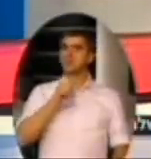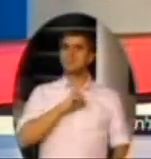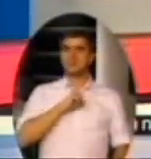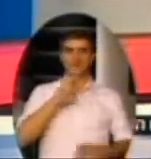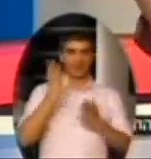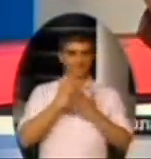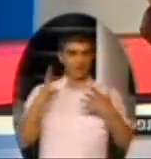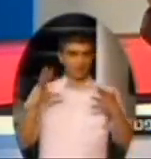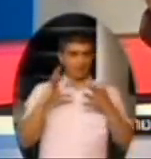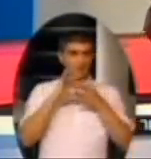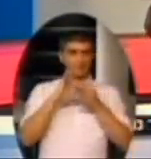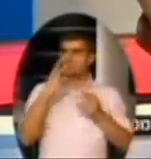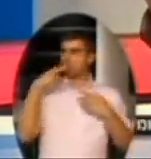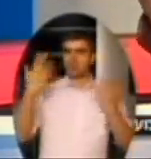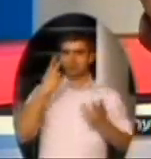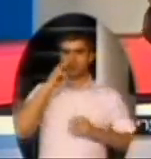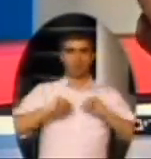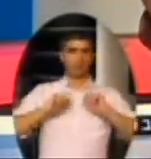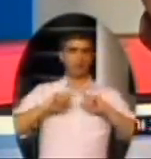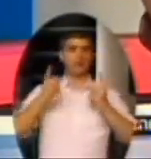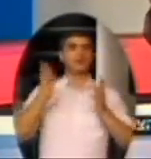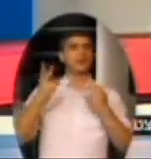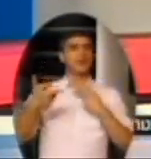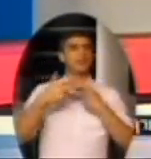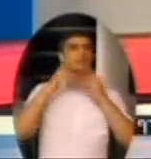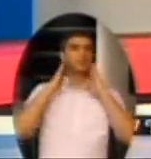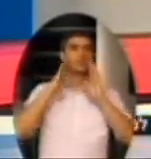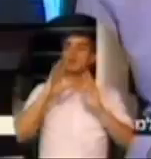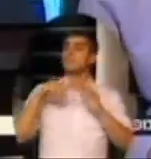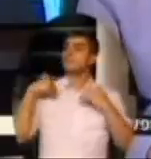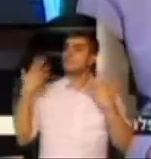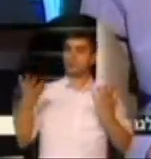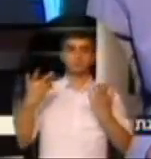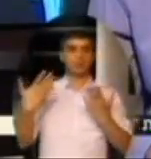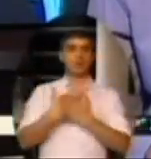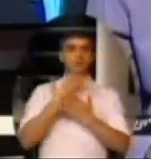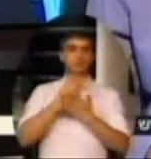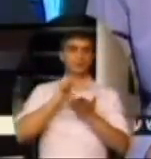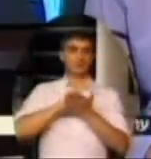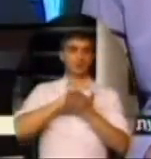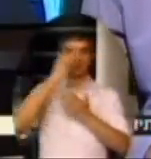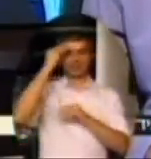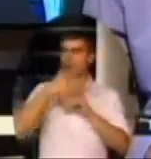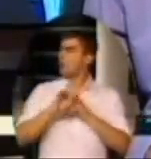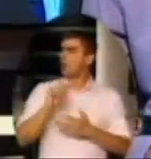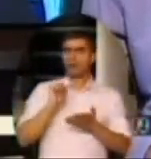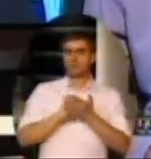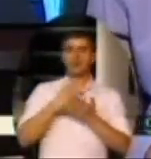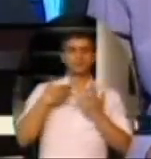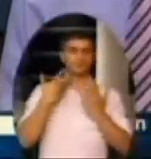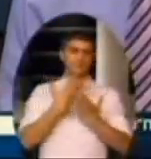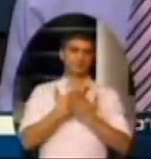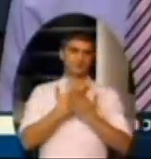ה החח אם כלפי זה הכותרות בדות אחרונות צ ל